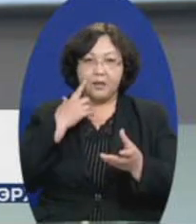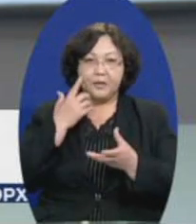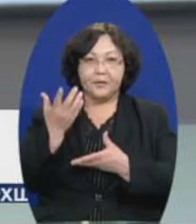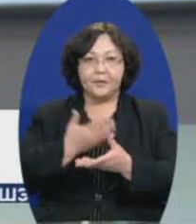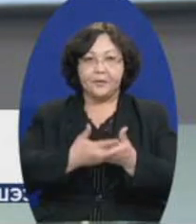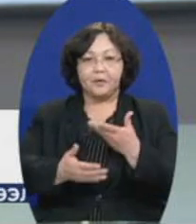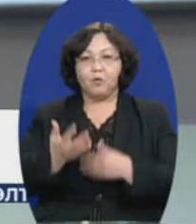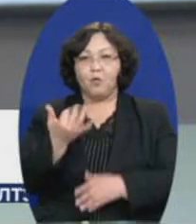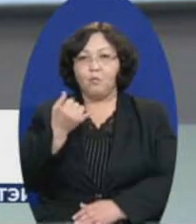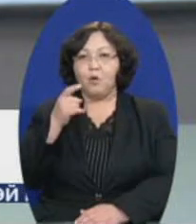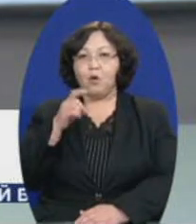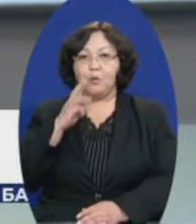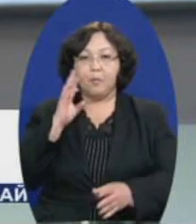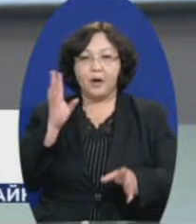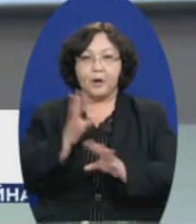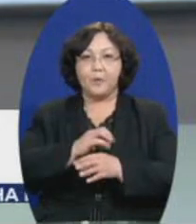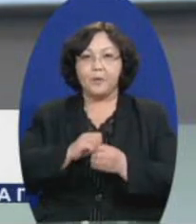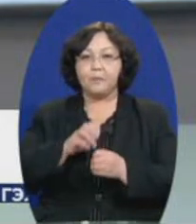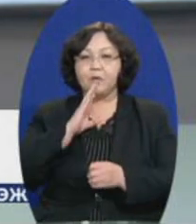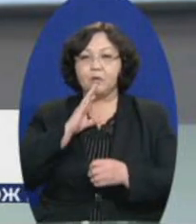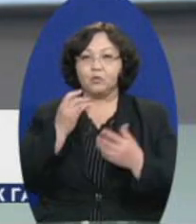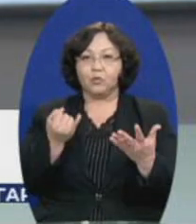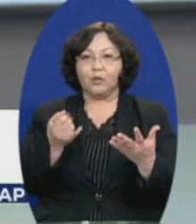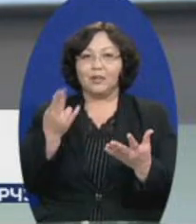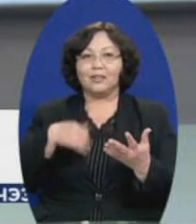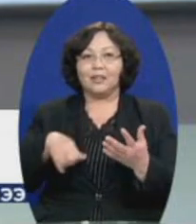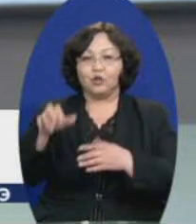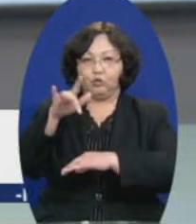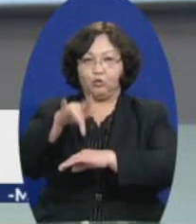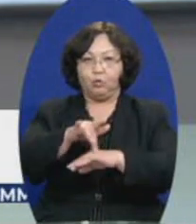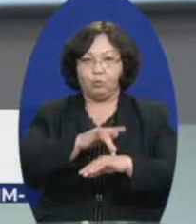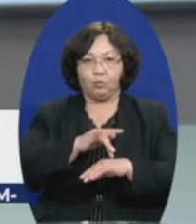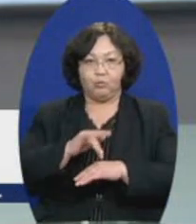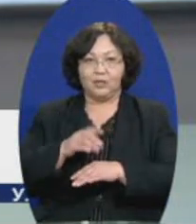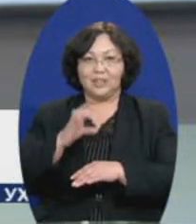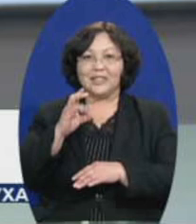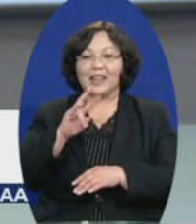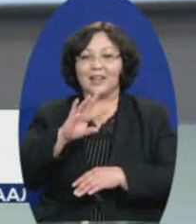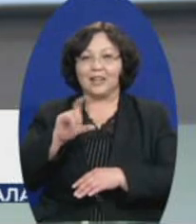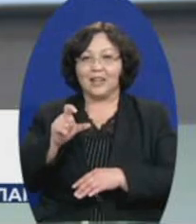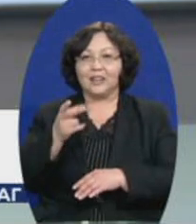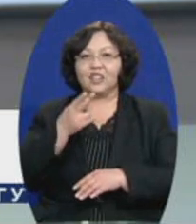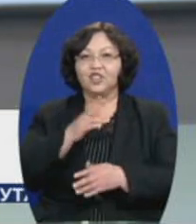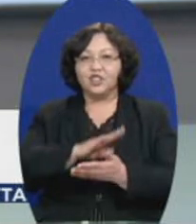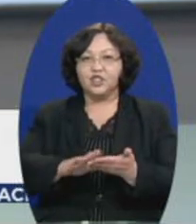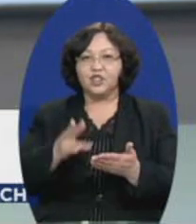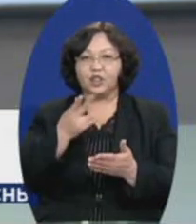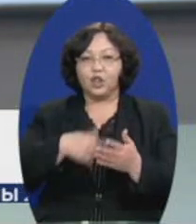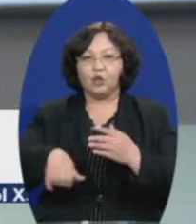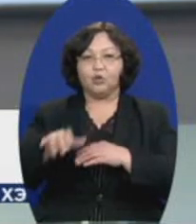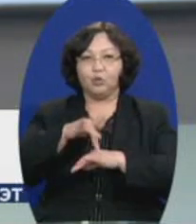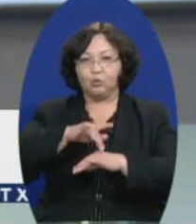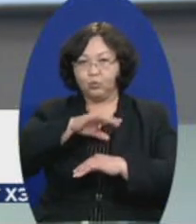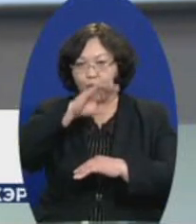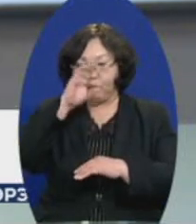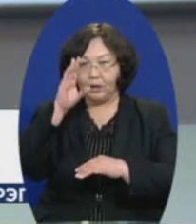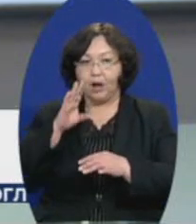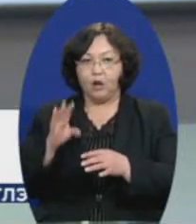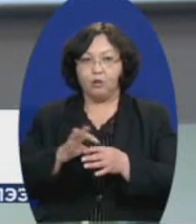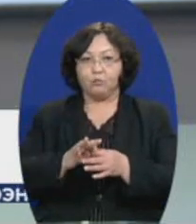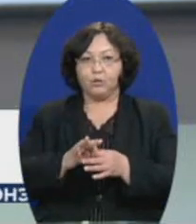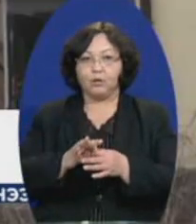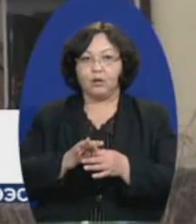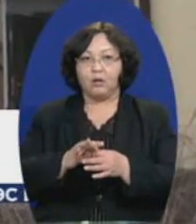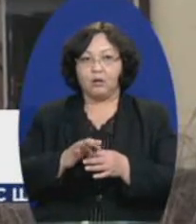нийслэл хотод байгуулахаар төлөвлөсөн 6 дэд төвийн 1 сэлб шин дэд төвийн дулааны станцын үйл ажиллагаатай уулзалтын дараа танилцлаа.